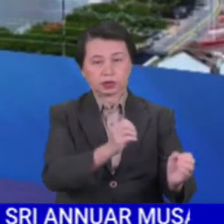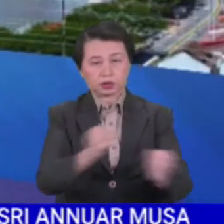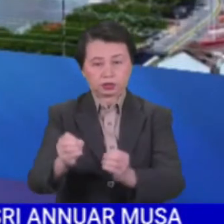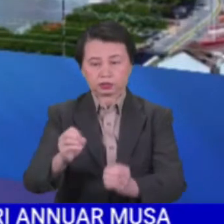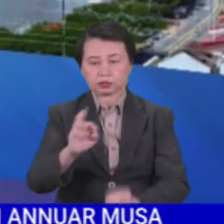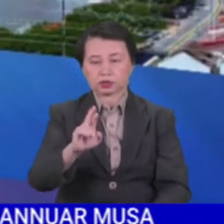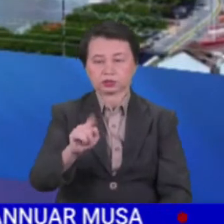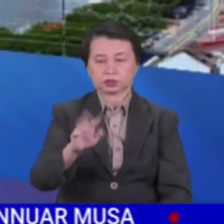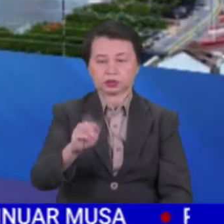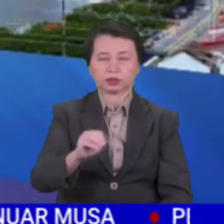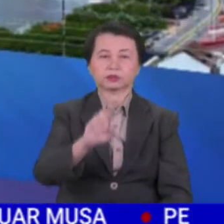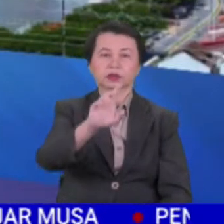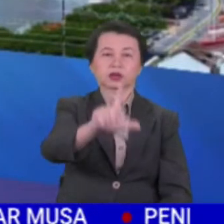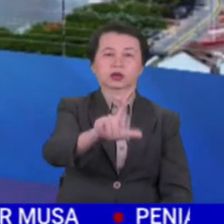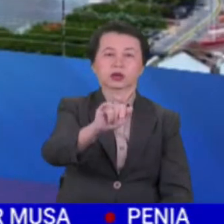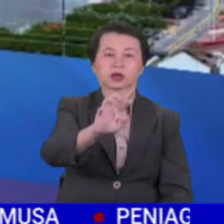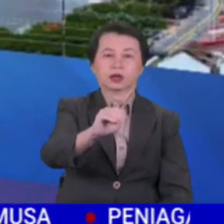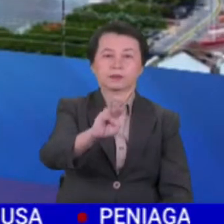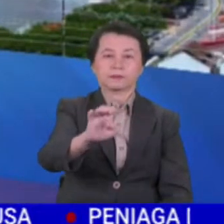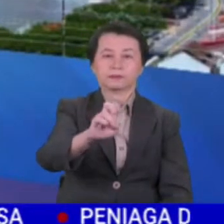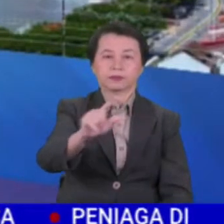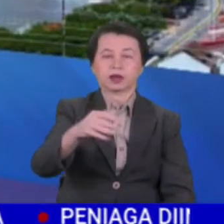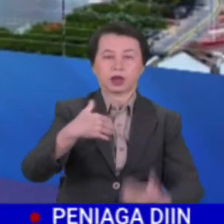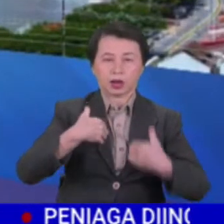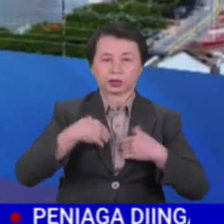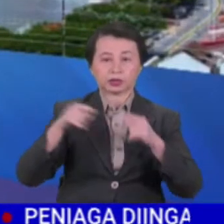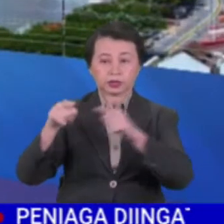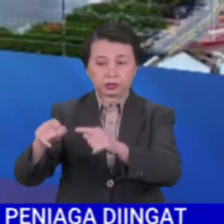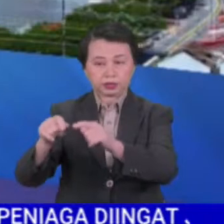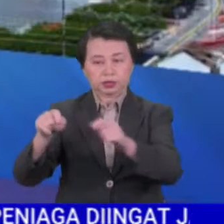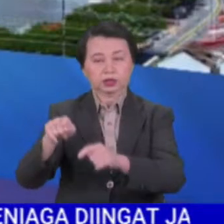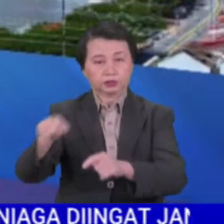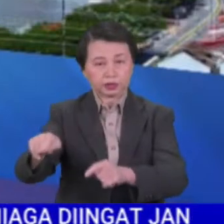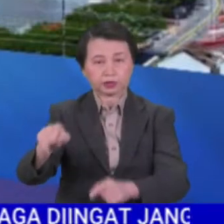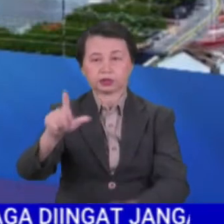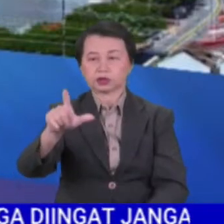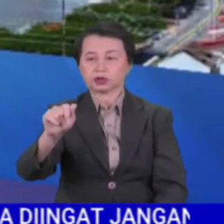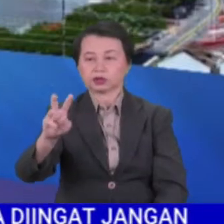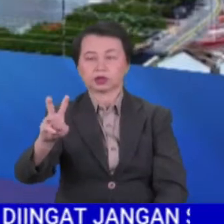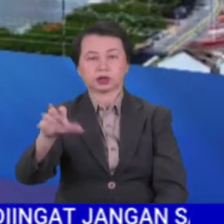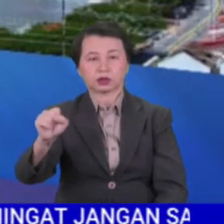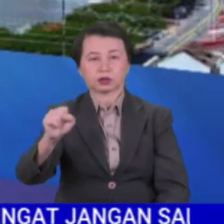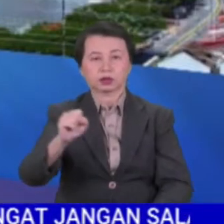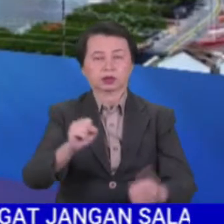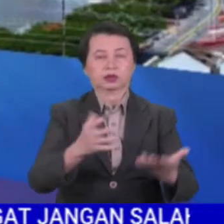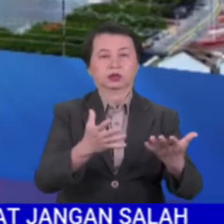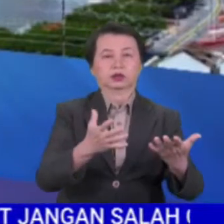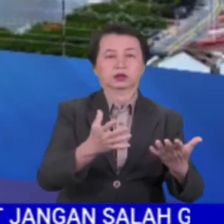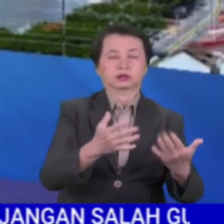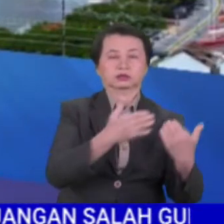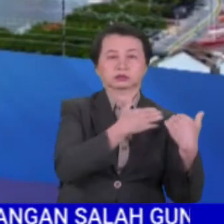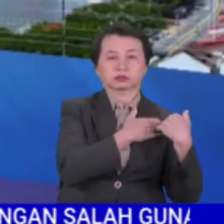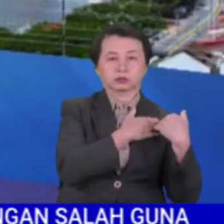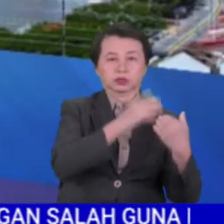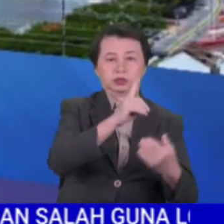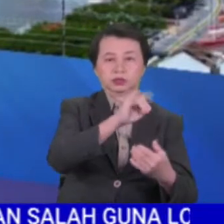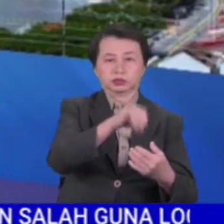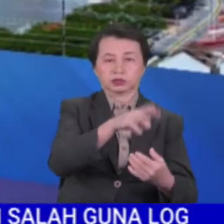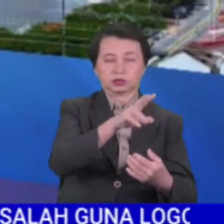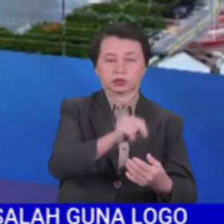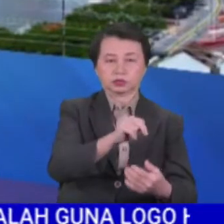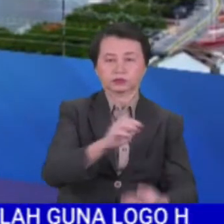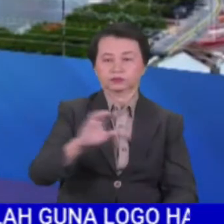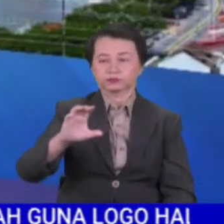Malaysia RTM Limbang hari ini diadakan di Lawas. Menurut penerbit program Azmain Aji atau DJN,